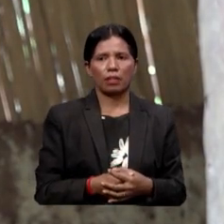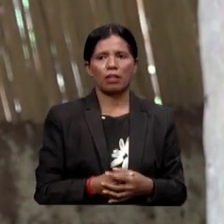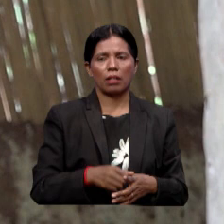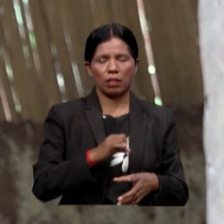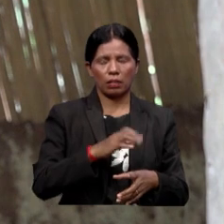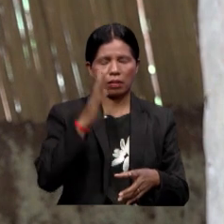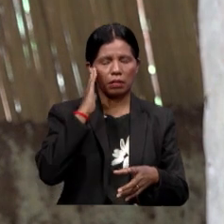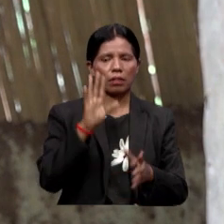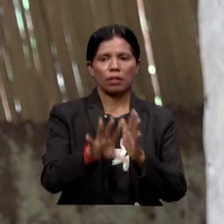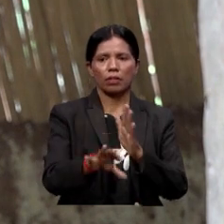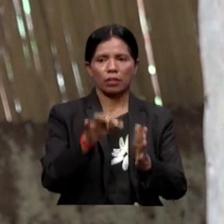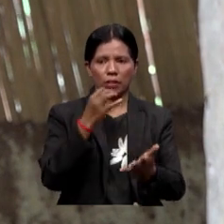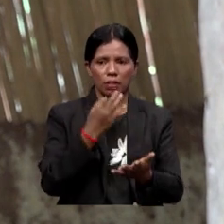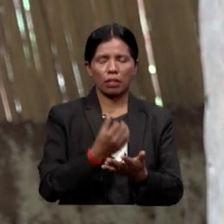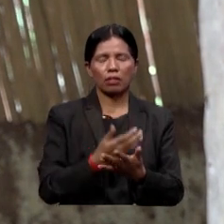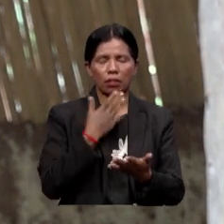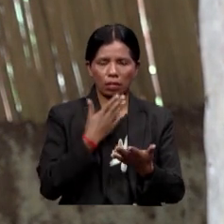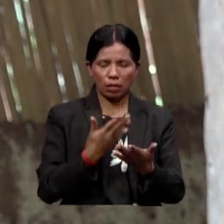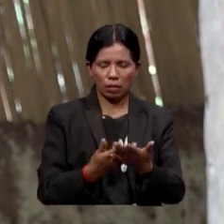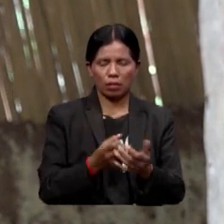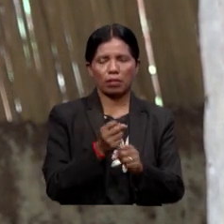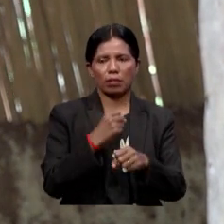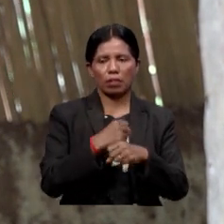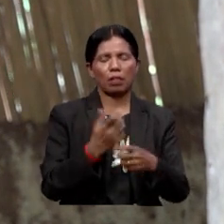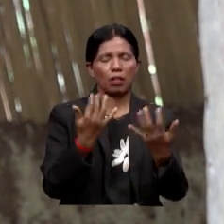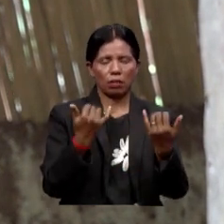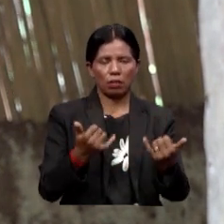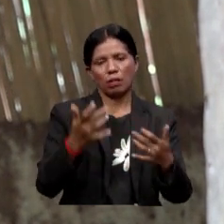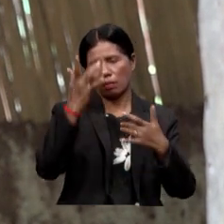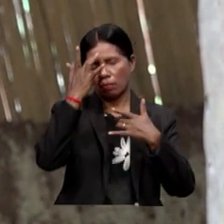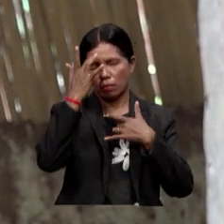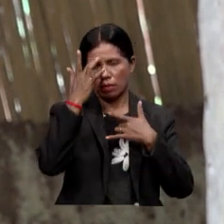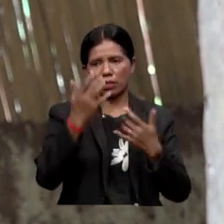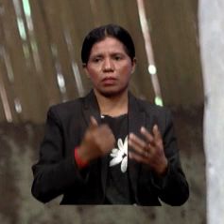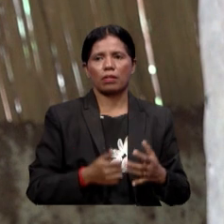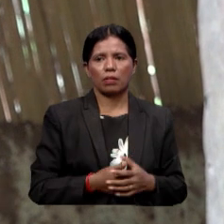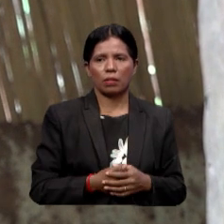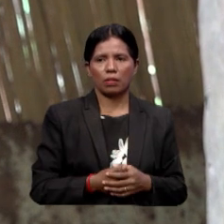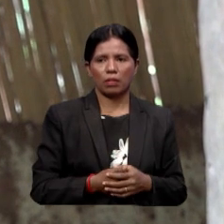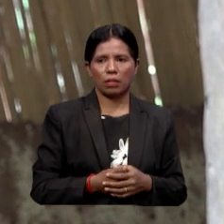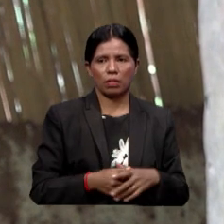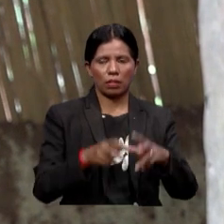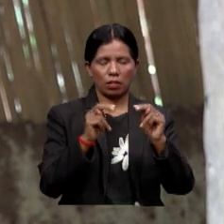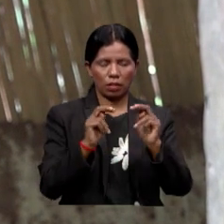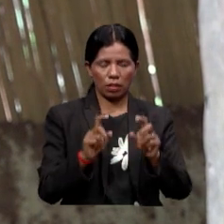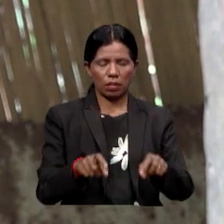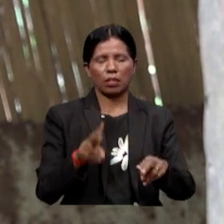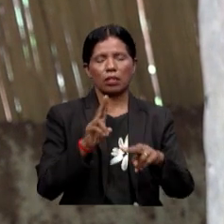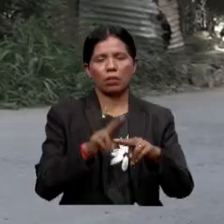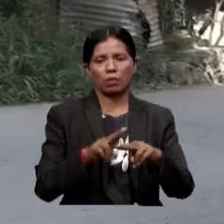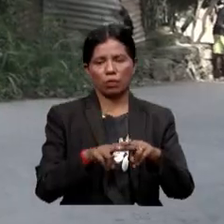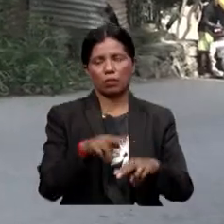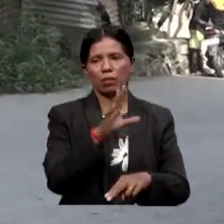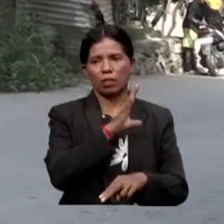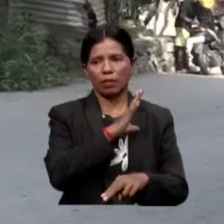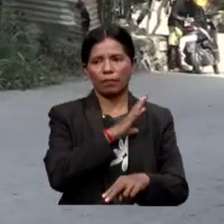si hitam buat bahal bahal mahal bahal si dia kau ada umur sana si. Oke sih, dua hil.